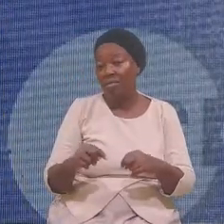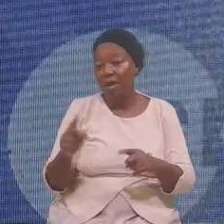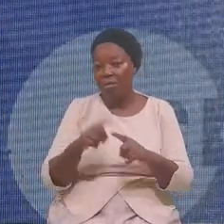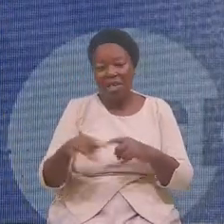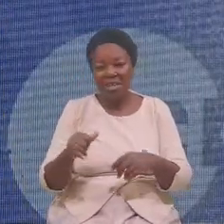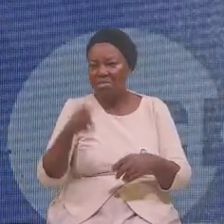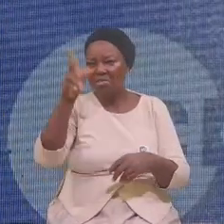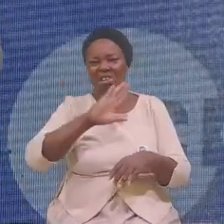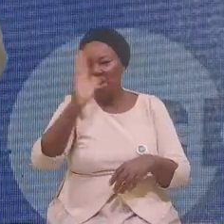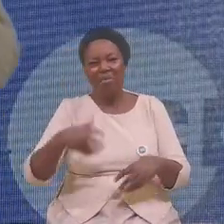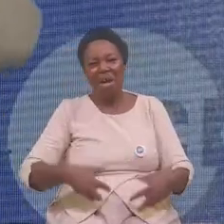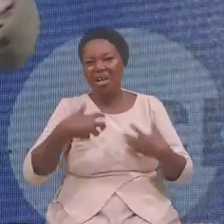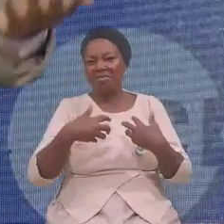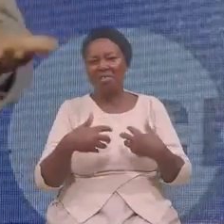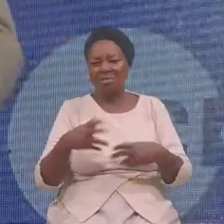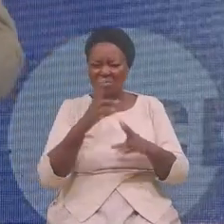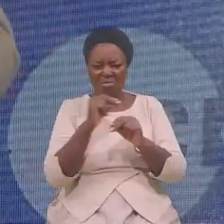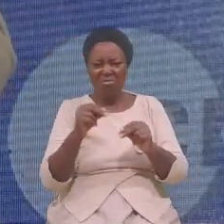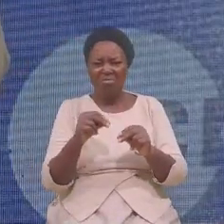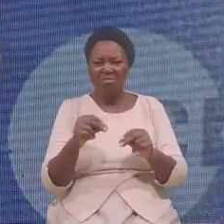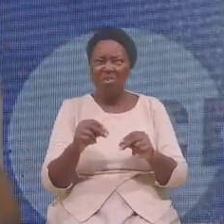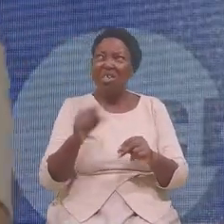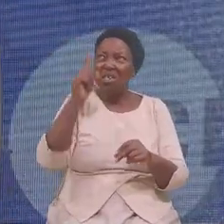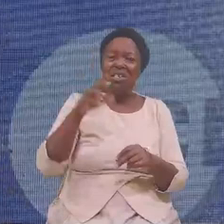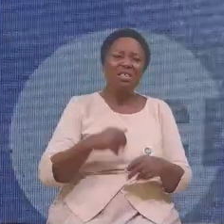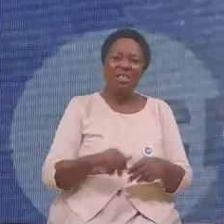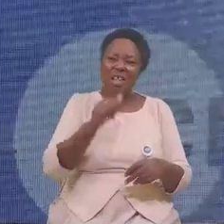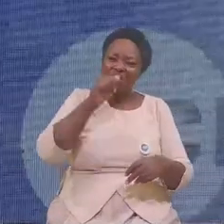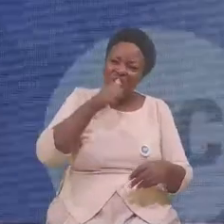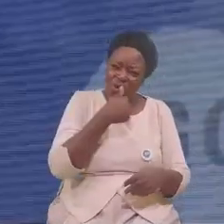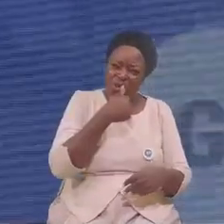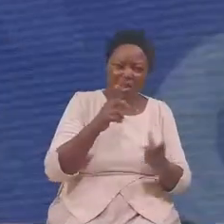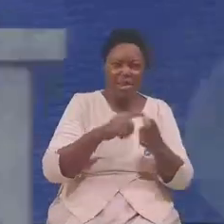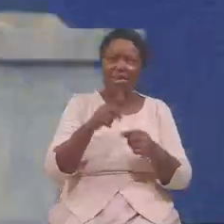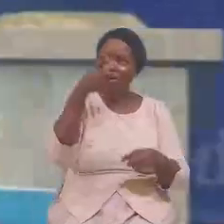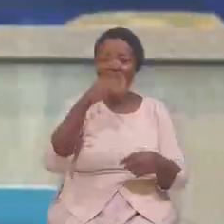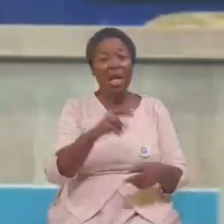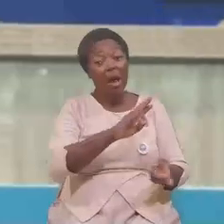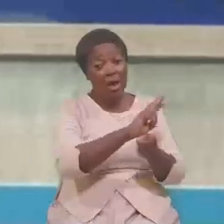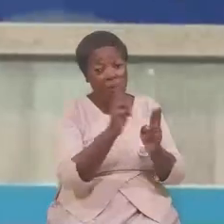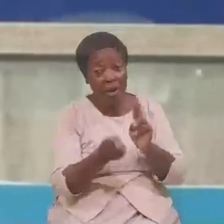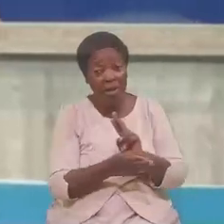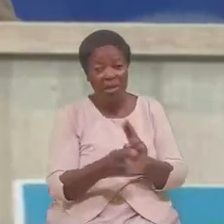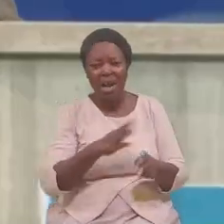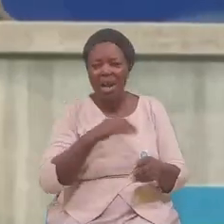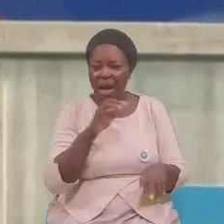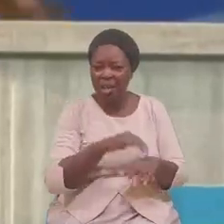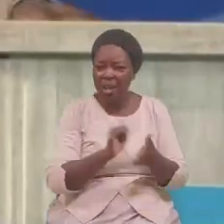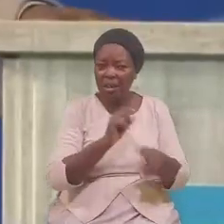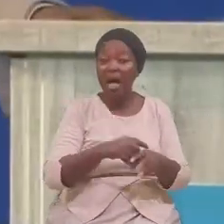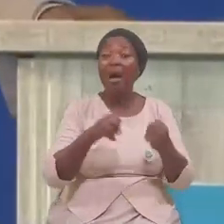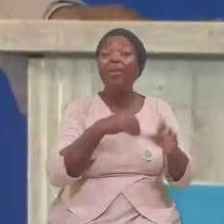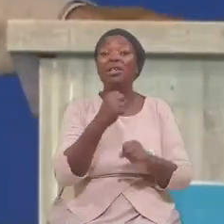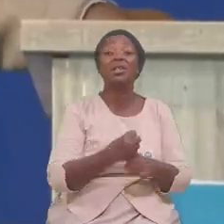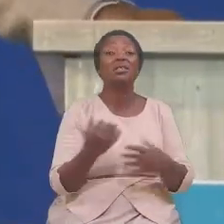Non. Il use de patience. Il dit, repens-toi. Et depuis ce temps-là, il y a plus d'un an, tu ne